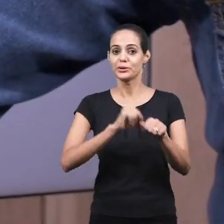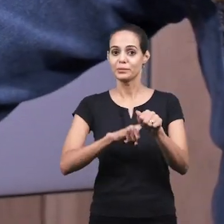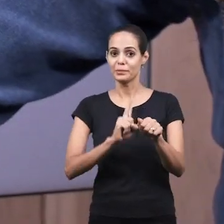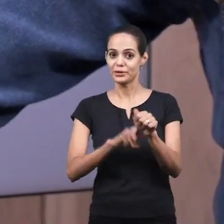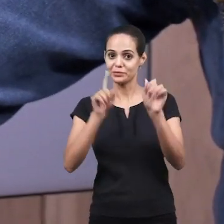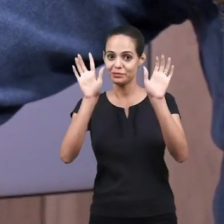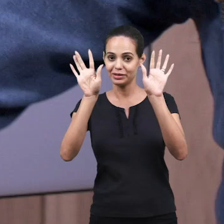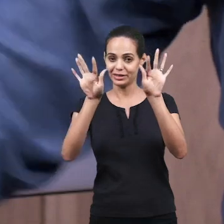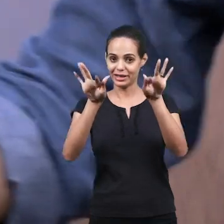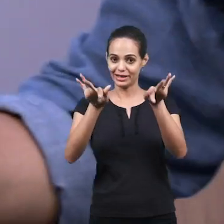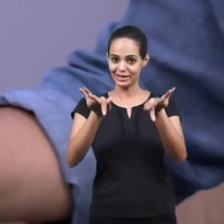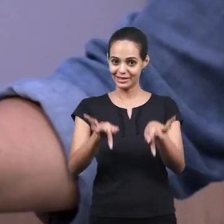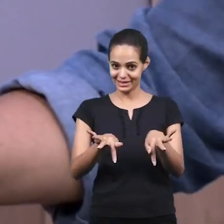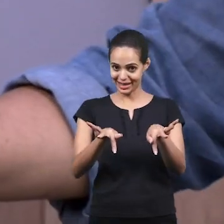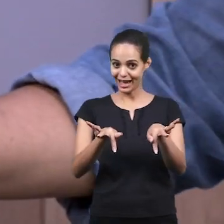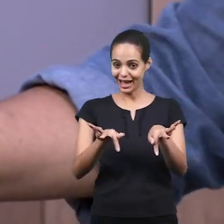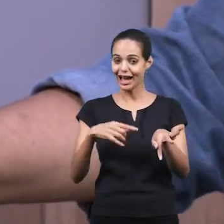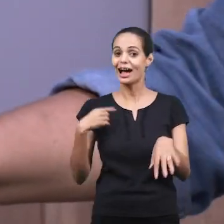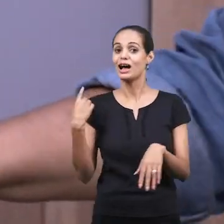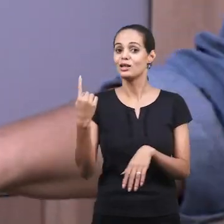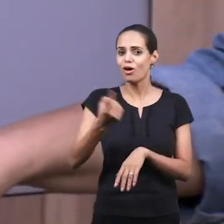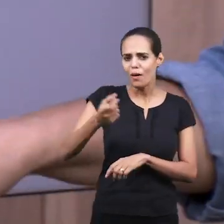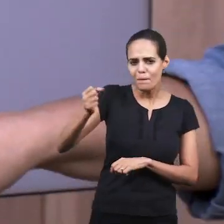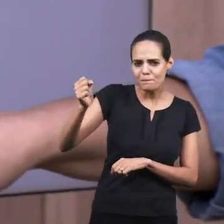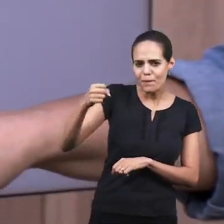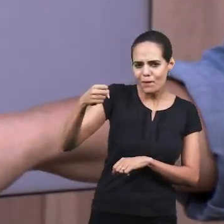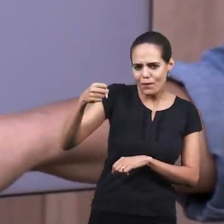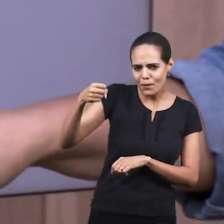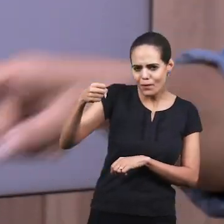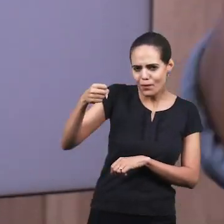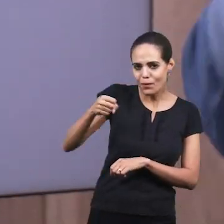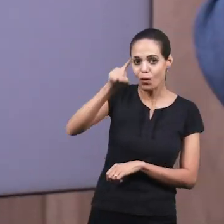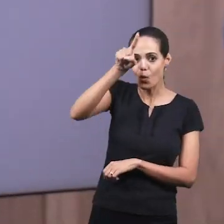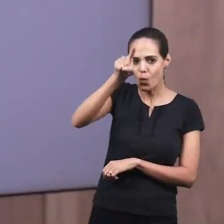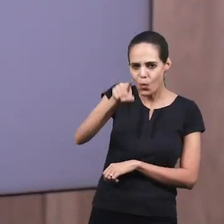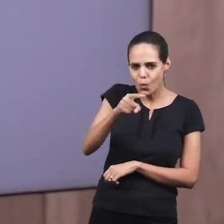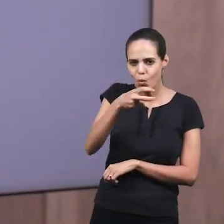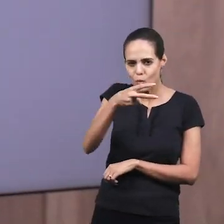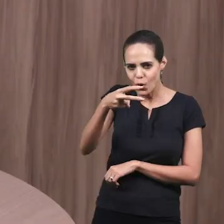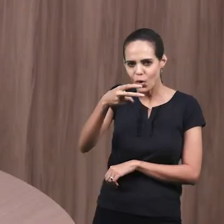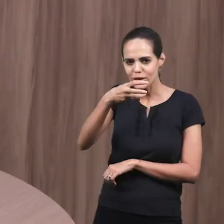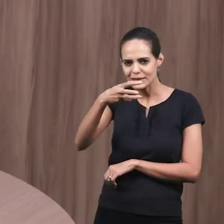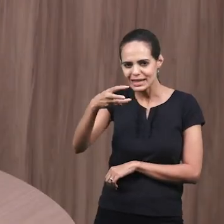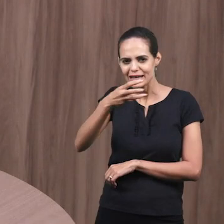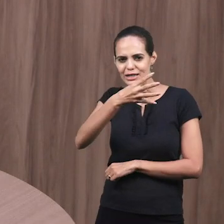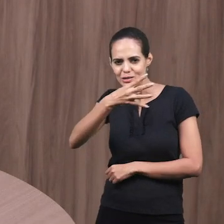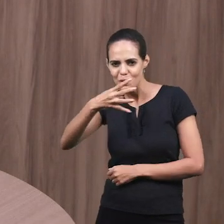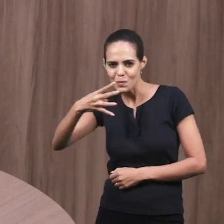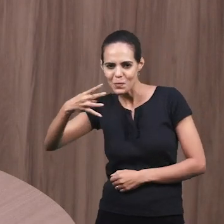allons roufar. On va retenir les 4 temps, comme ça.